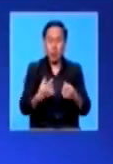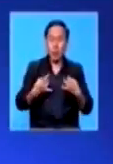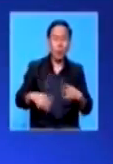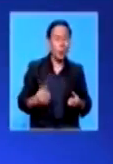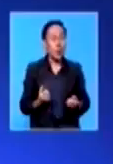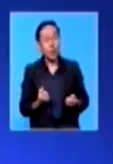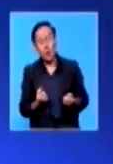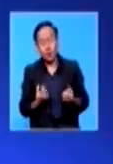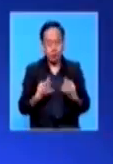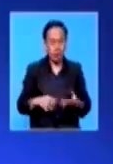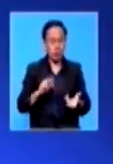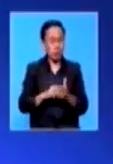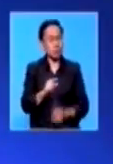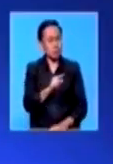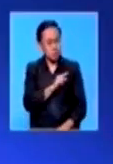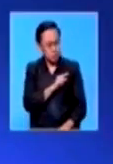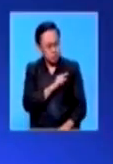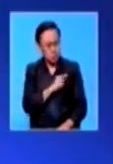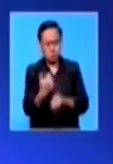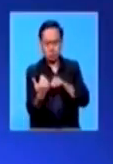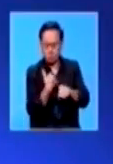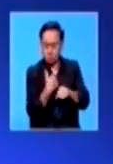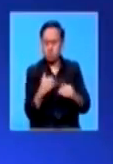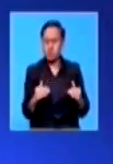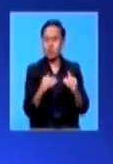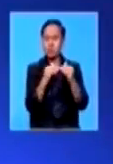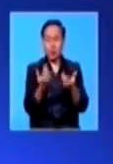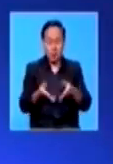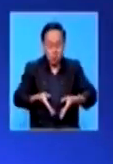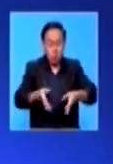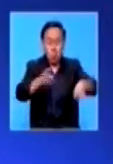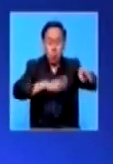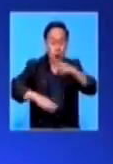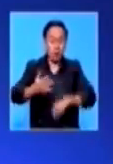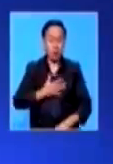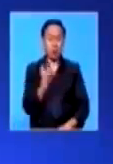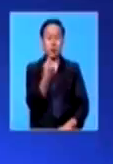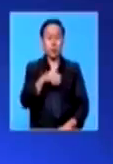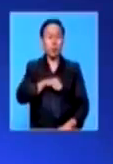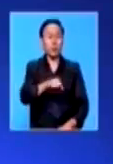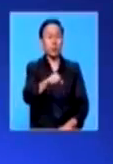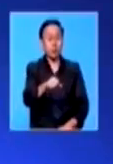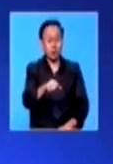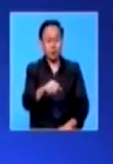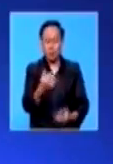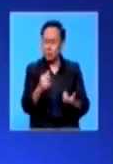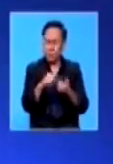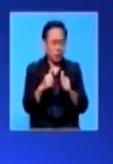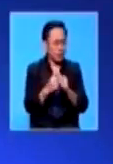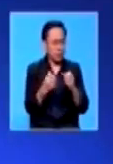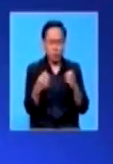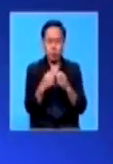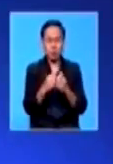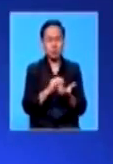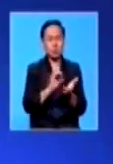มันก็ต้องรับผิดชอบสิประชาชนคนอื่นเขาใช้ด้วยนี่นะไม่ใช่วิ่งอยู่คนเดียวใช้อยู่คนเดียวเมื่อไหร่ล่ะนะวันนี้มันตีกันไปหมดทุกเรื่องไปแล้วมันจะไปเป็